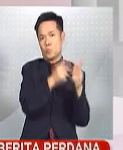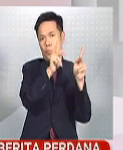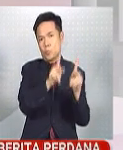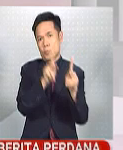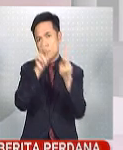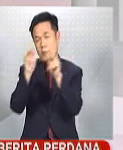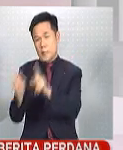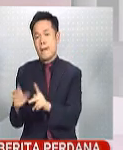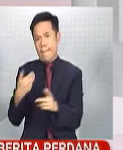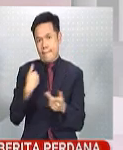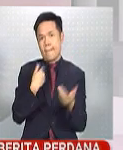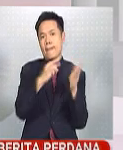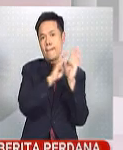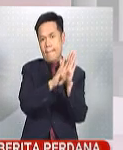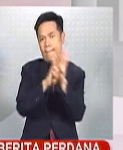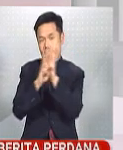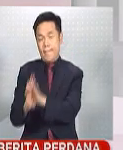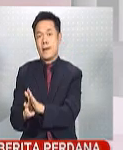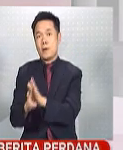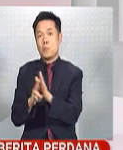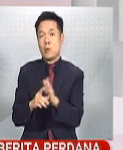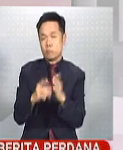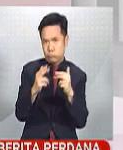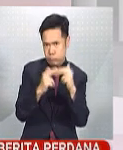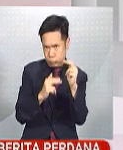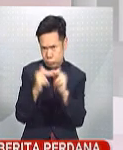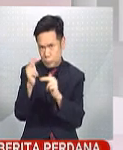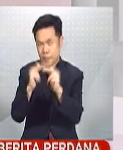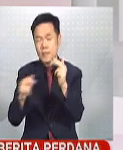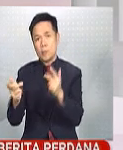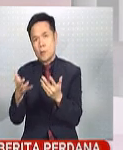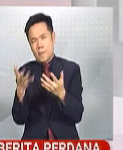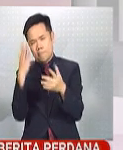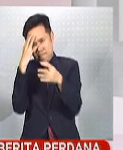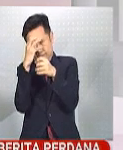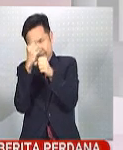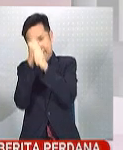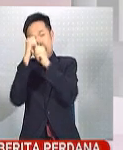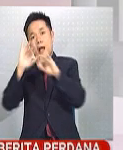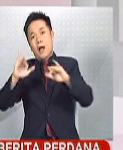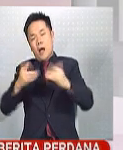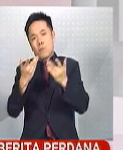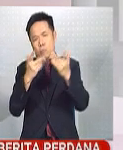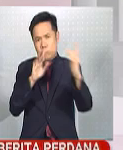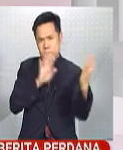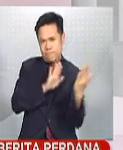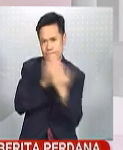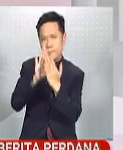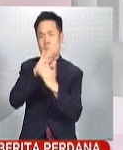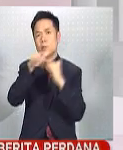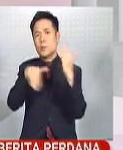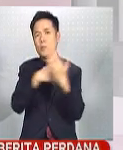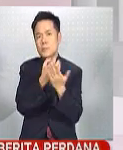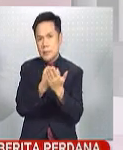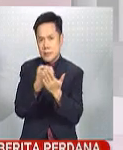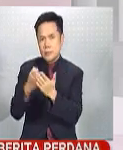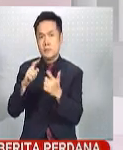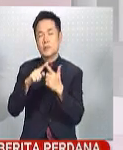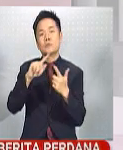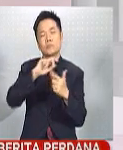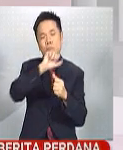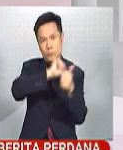sekaligus membina serta memulihkan keyakinan rakyat bagi negara mendepani cabaran ekonomi, sosial maupun